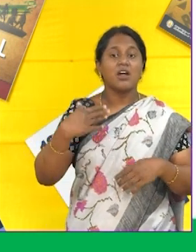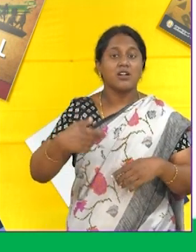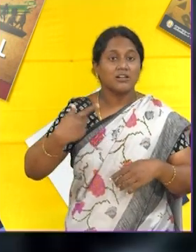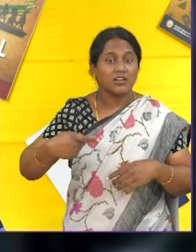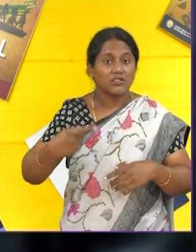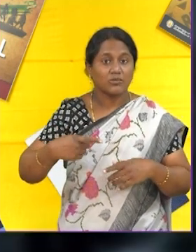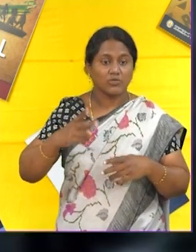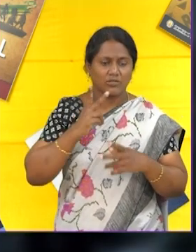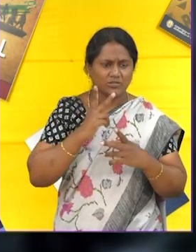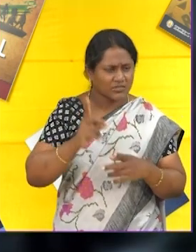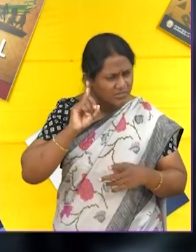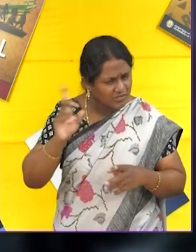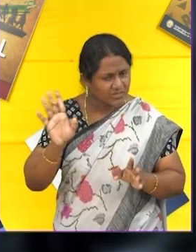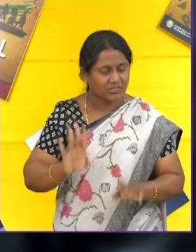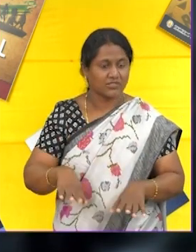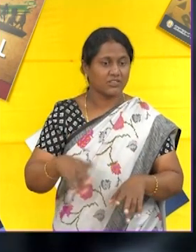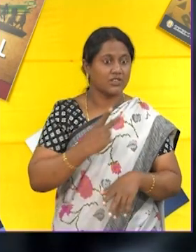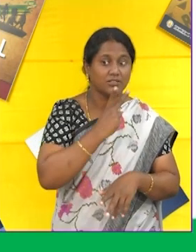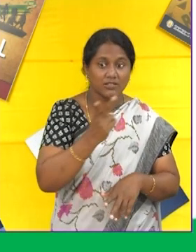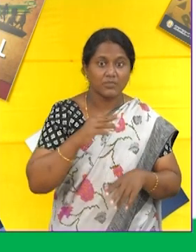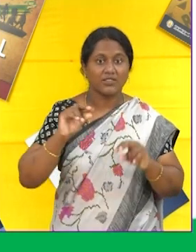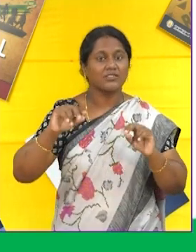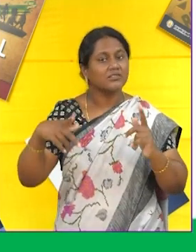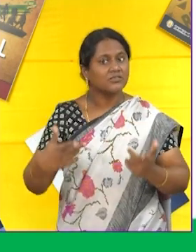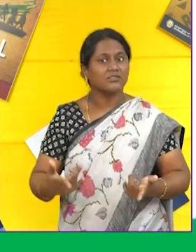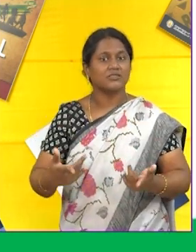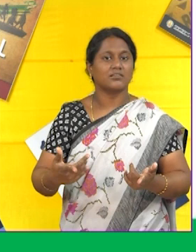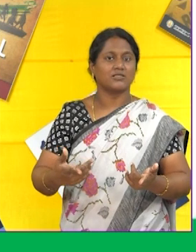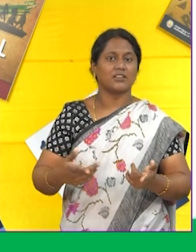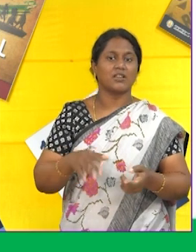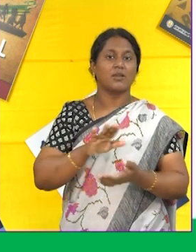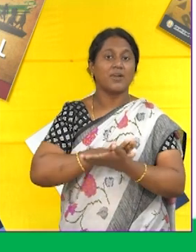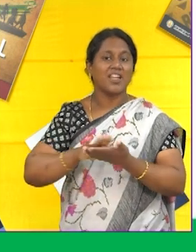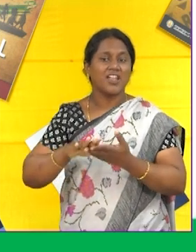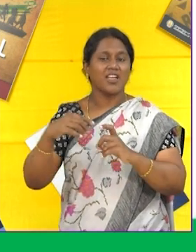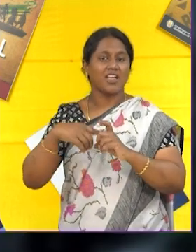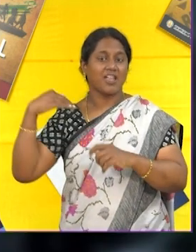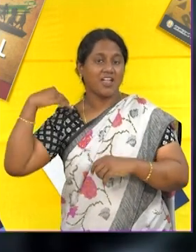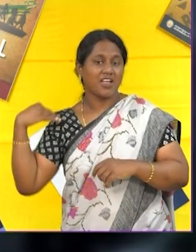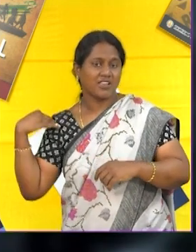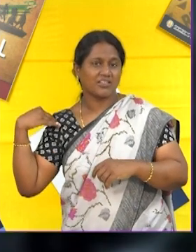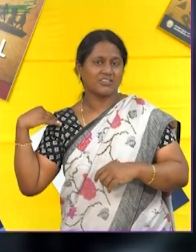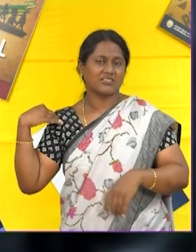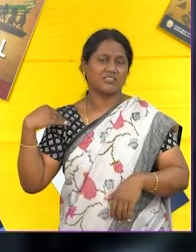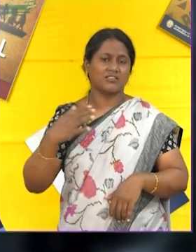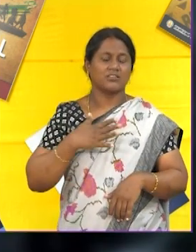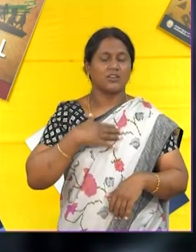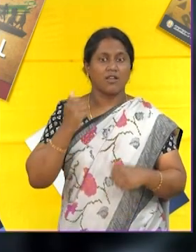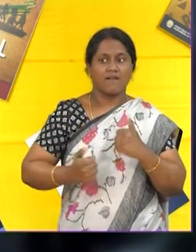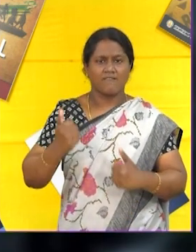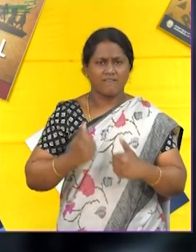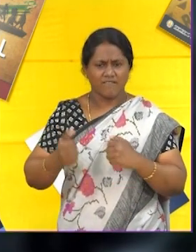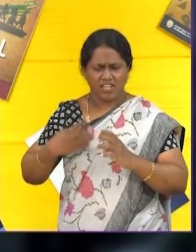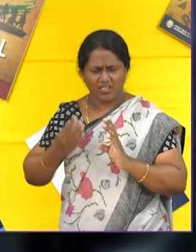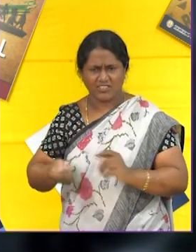steps. என்ன கேட்டுச்சு, சத்தம் மட்டும்தான் கேட்டுச்சு. Herman rushed to his room and slammed the door. Herman என்ன பண்ணா, வேகமாக